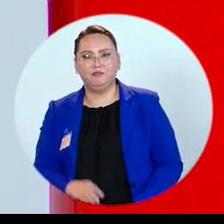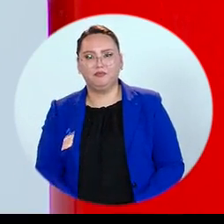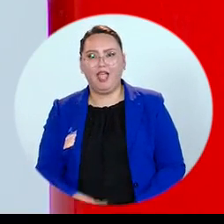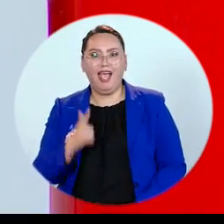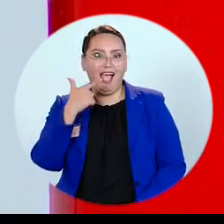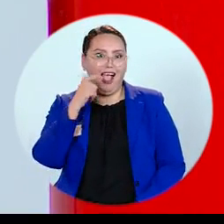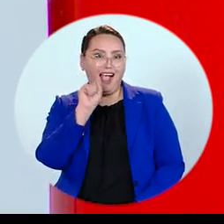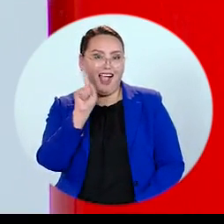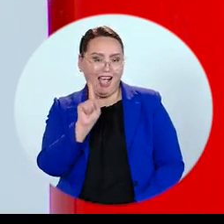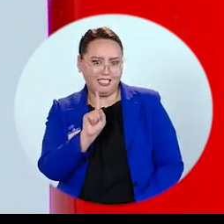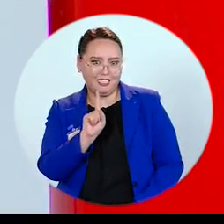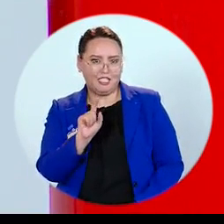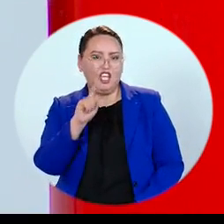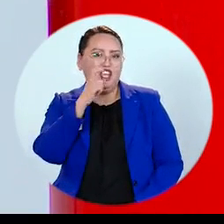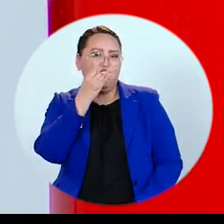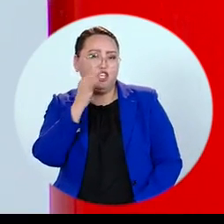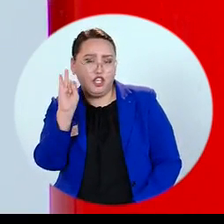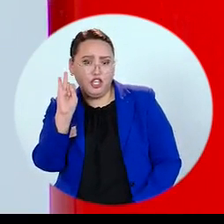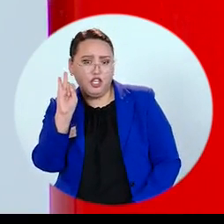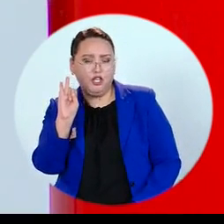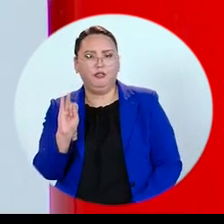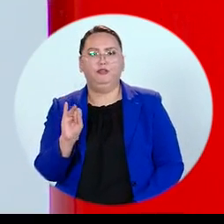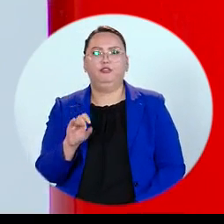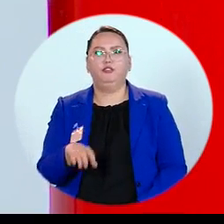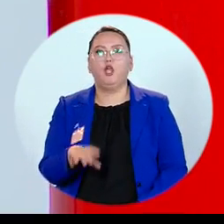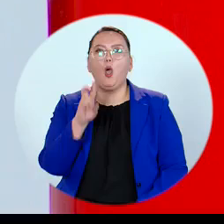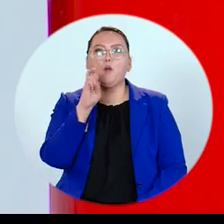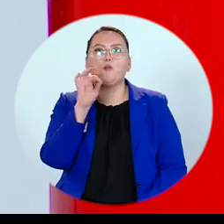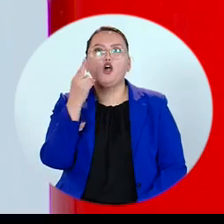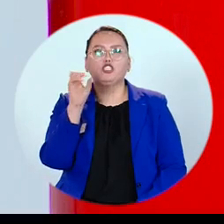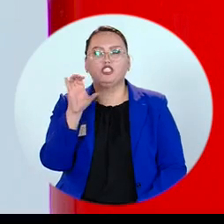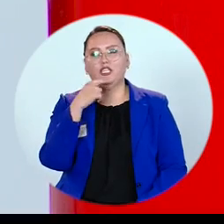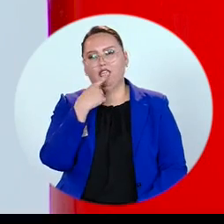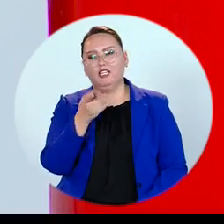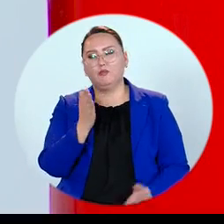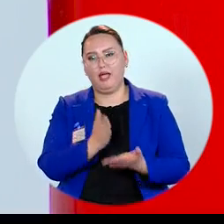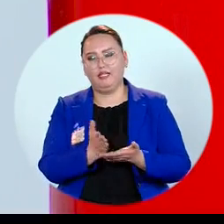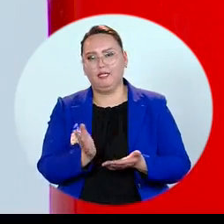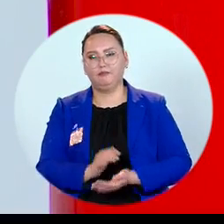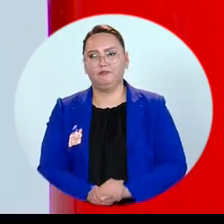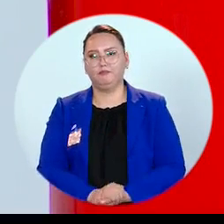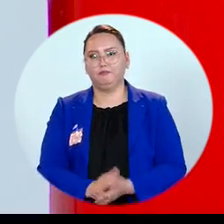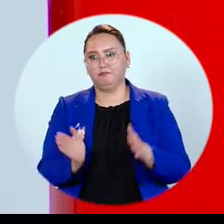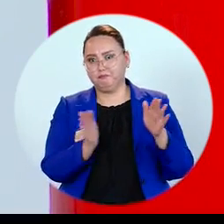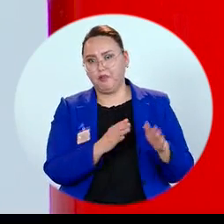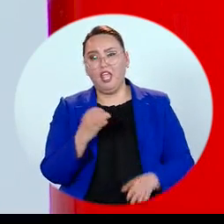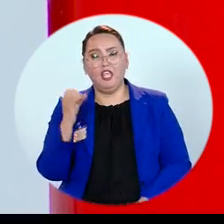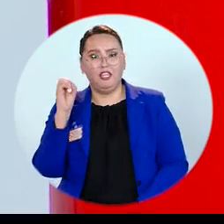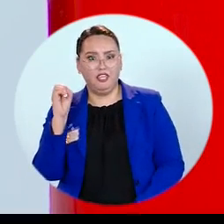སྤི ནོག